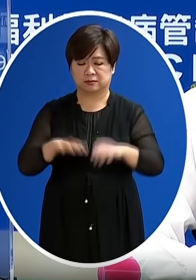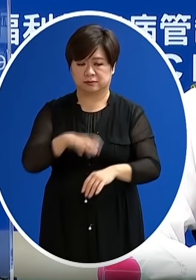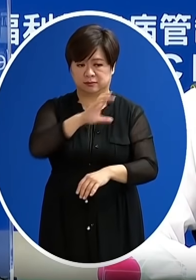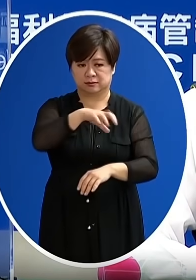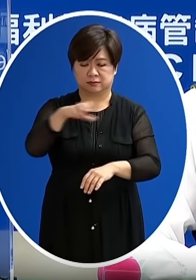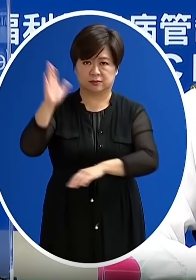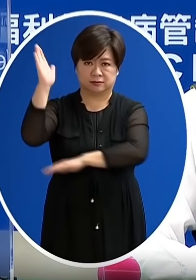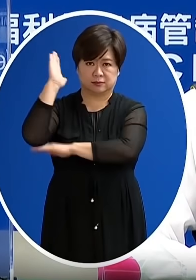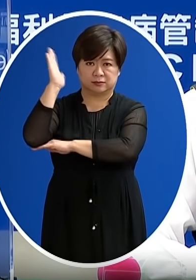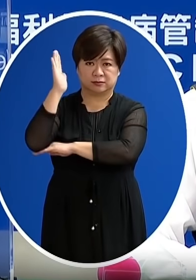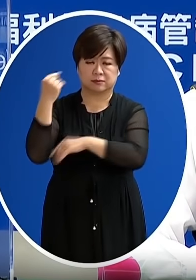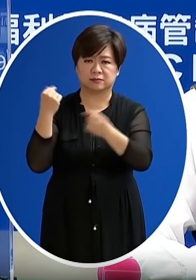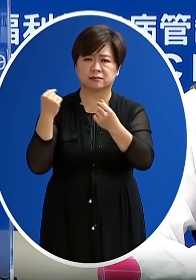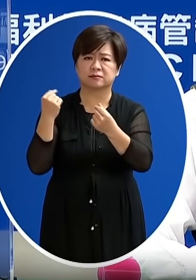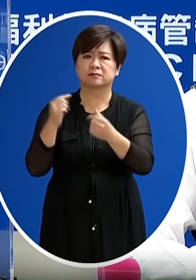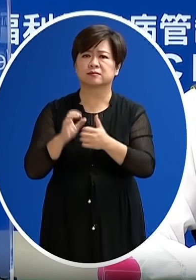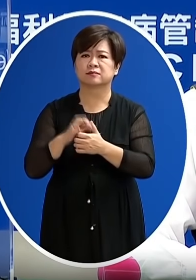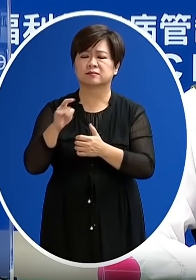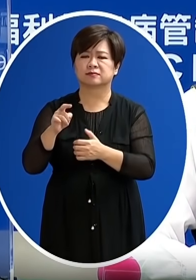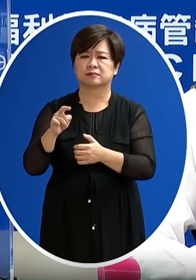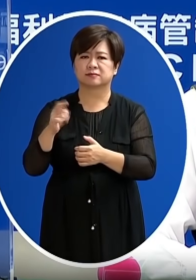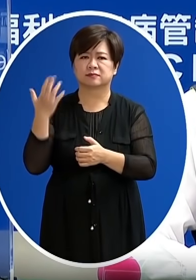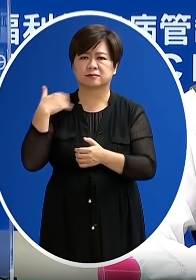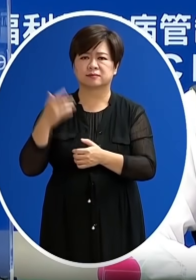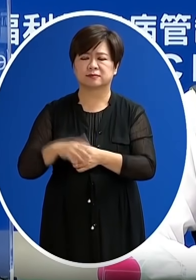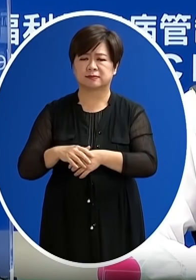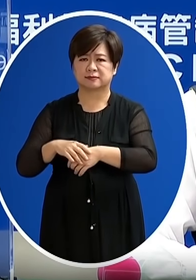府，像前一段时间大家开的时间